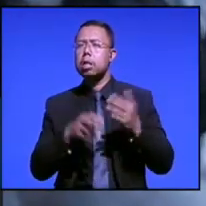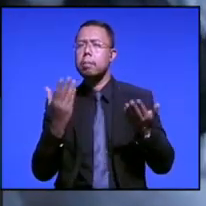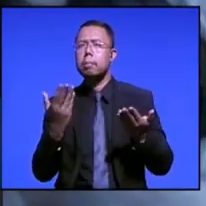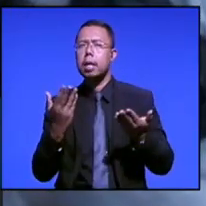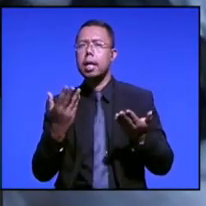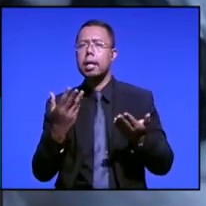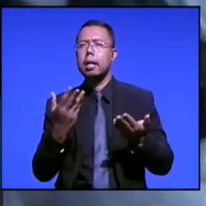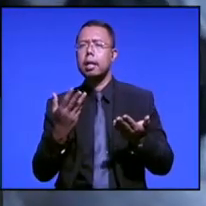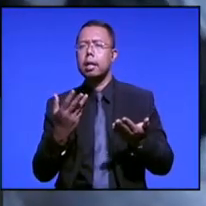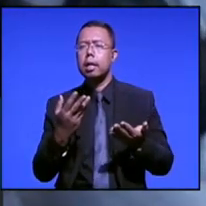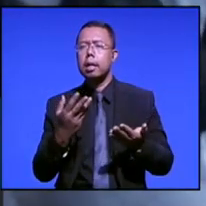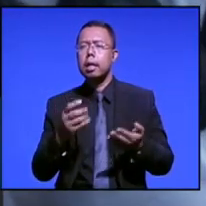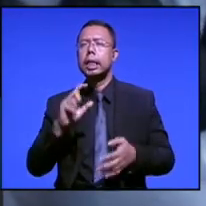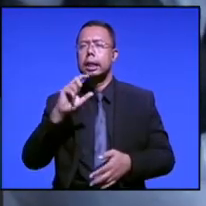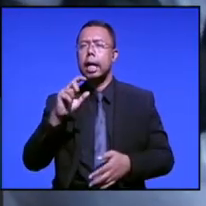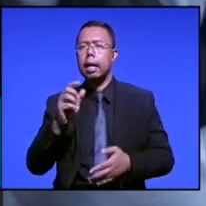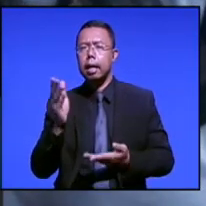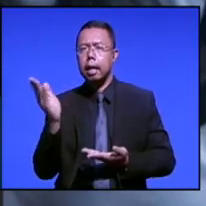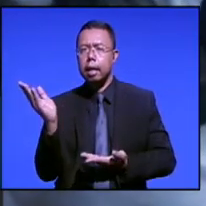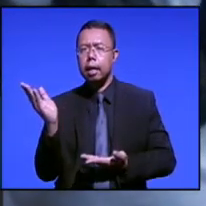Jadi modus